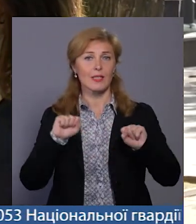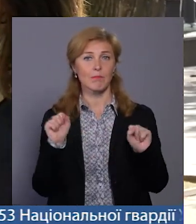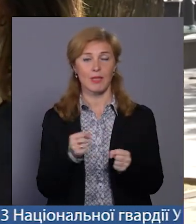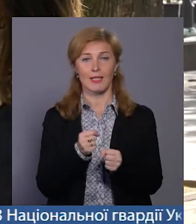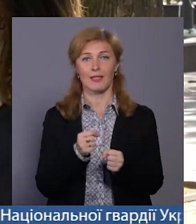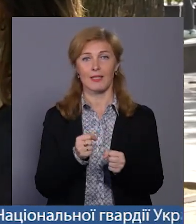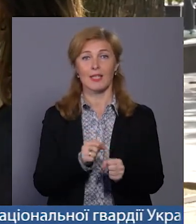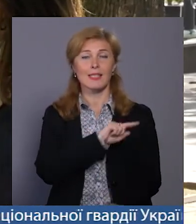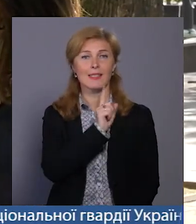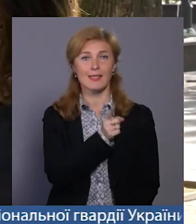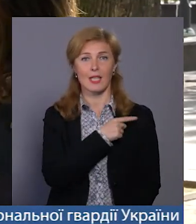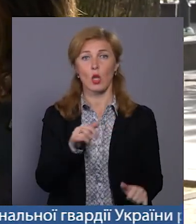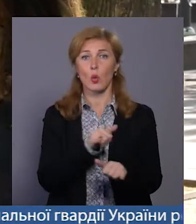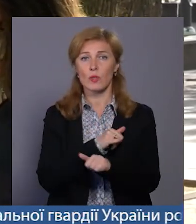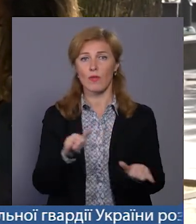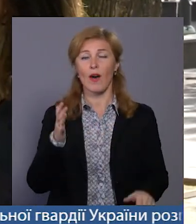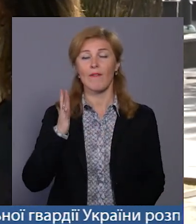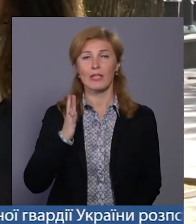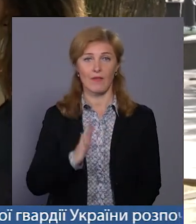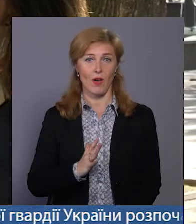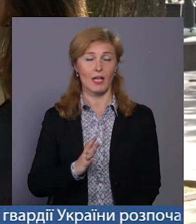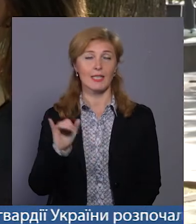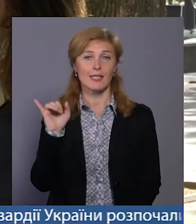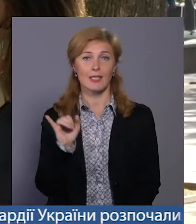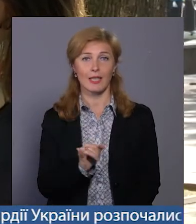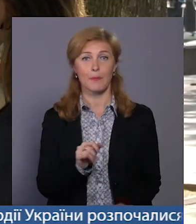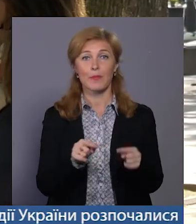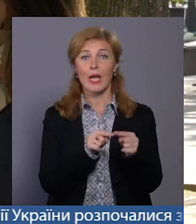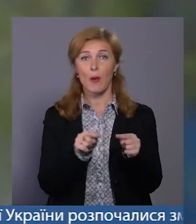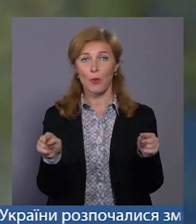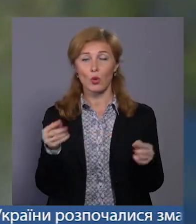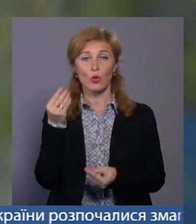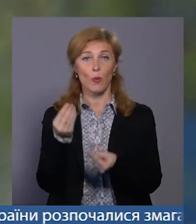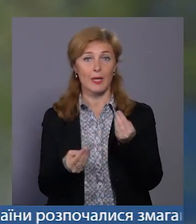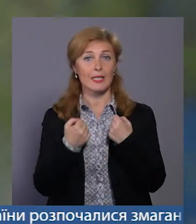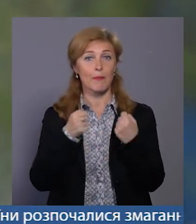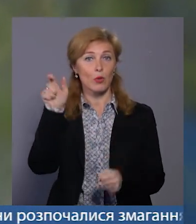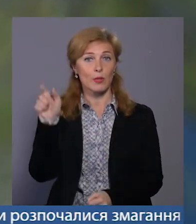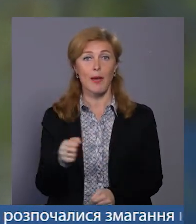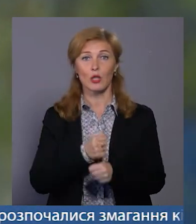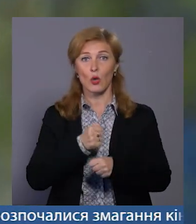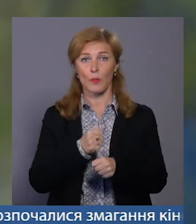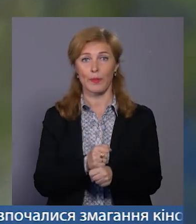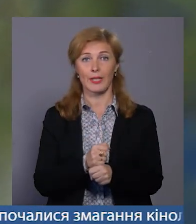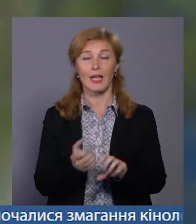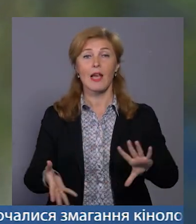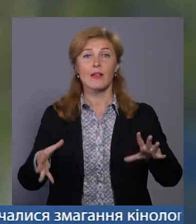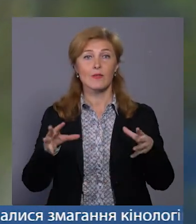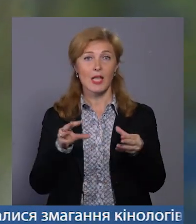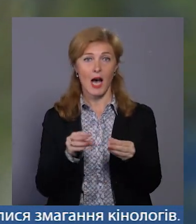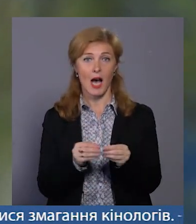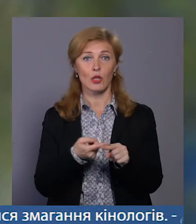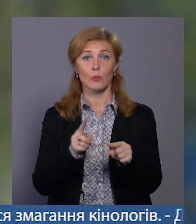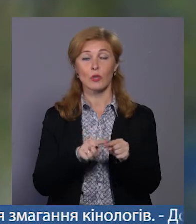спритність, зривну силу, розвиває витривалість. І протягом гри спортсмени робили, що в загальному